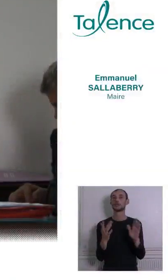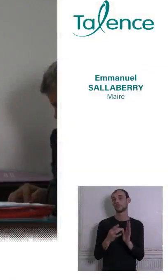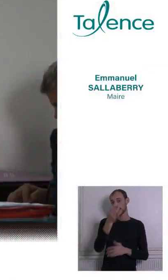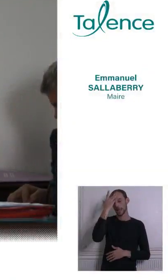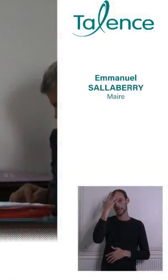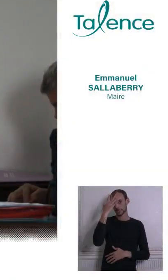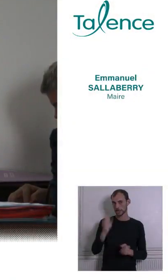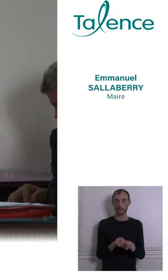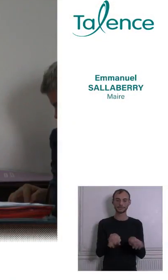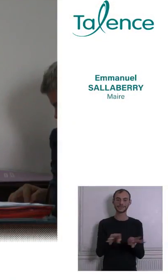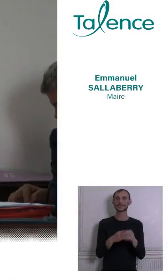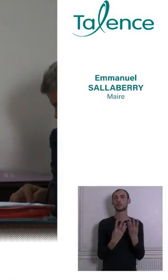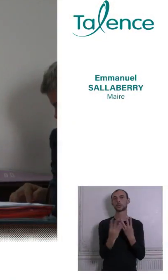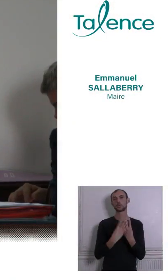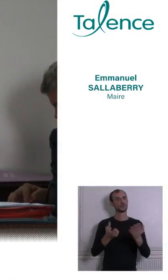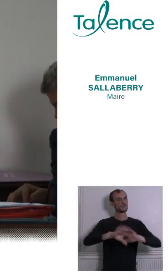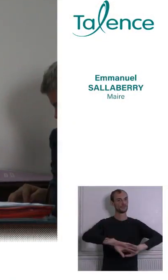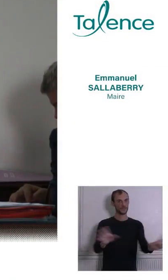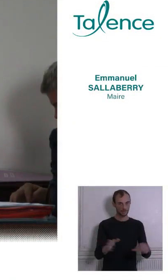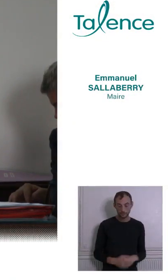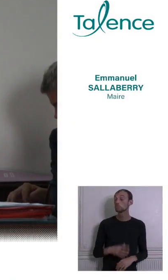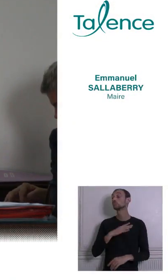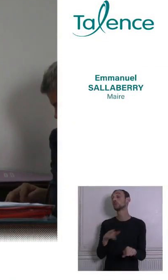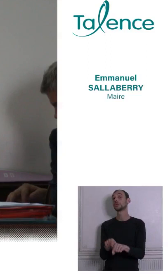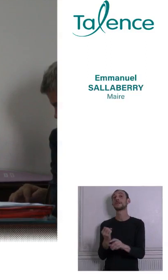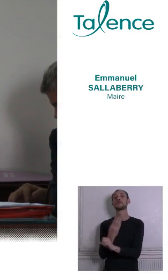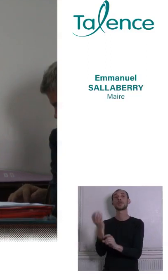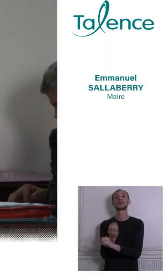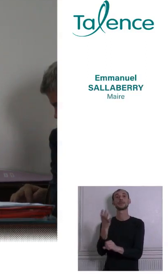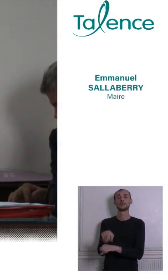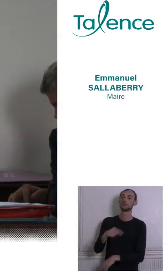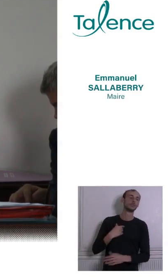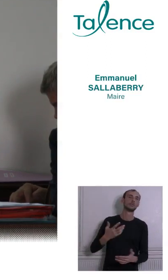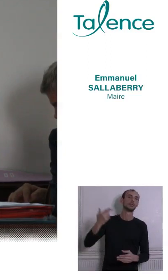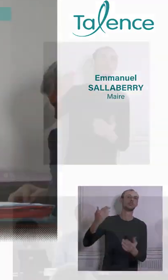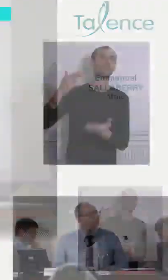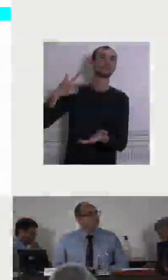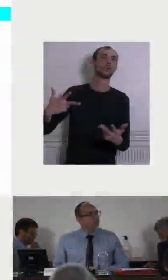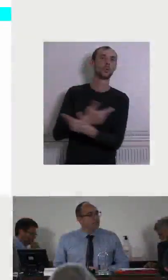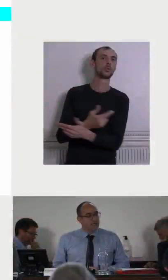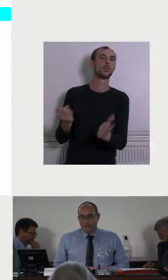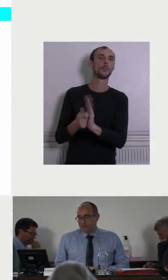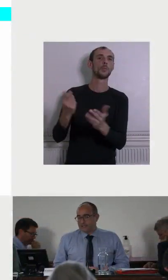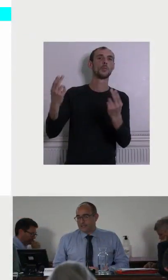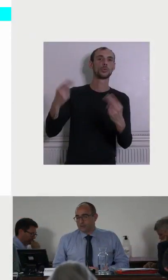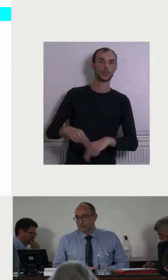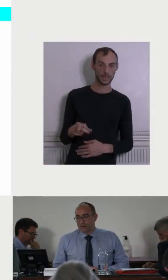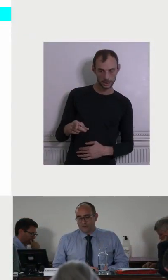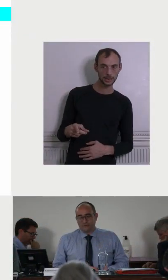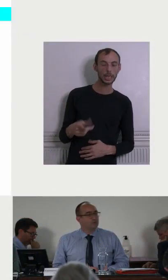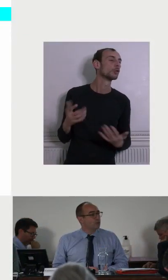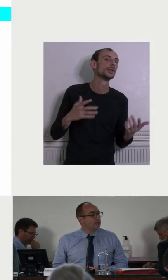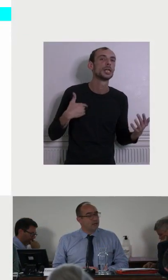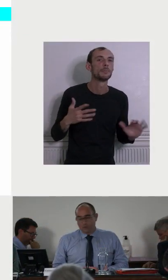n'avoir recours qu'à très majoritairement des éclairages basse consommation. Nous allons réduire de près de 15 jours la période d'éclairage. On est bien